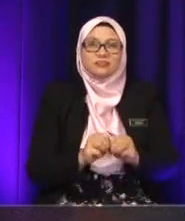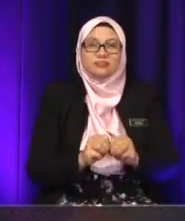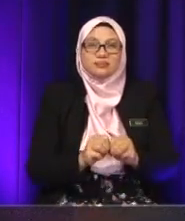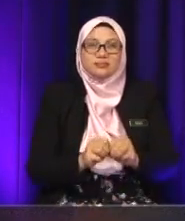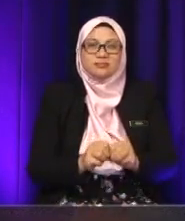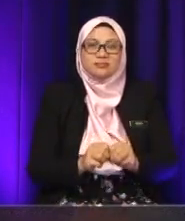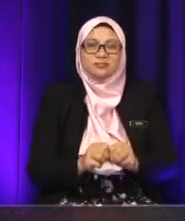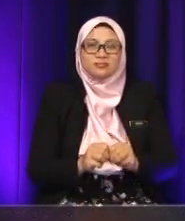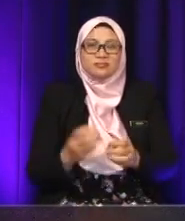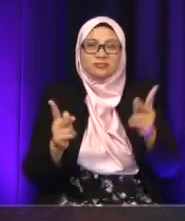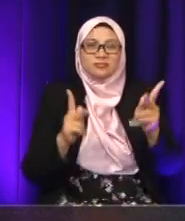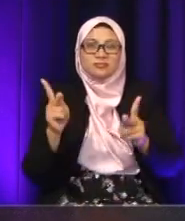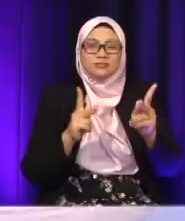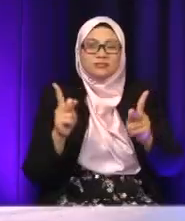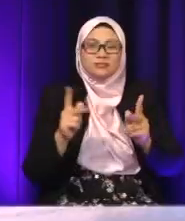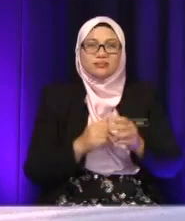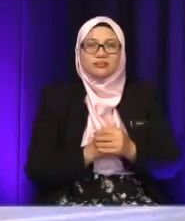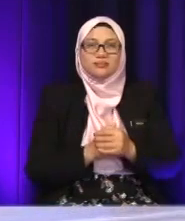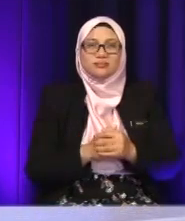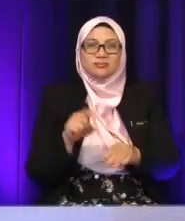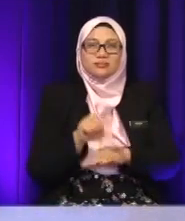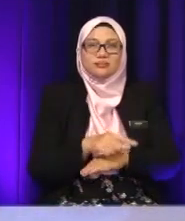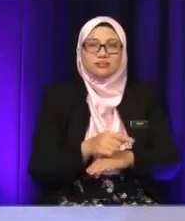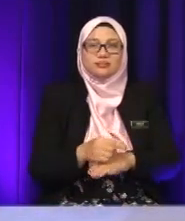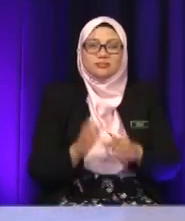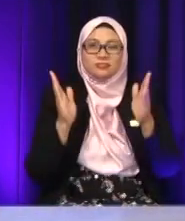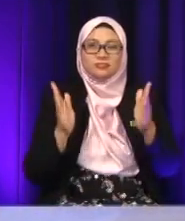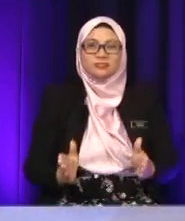yang ini digunakan jenis Insani